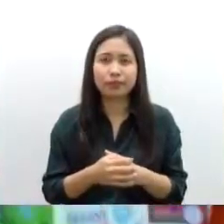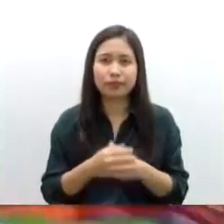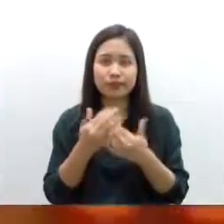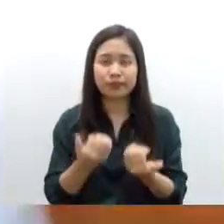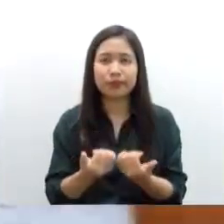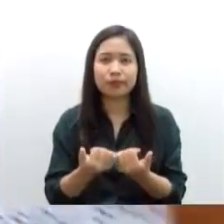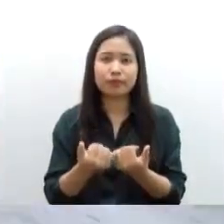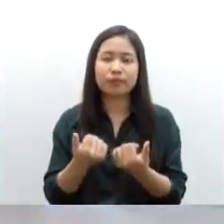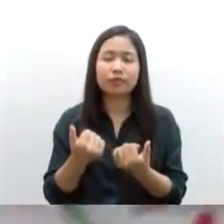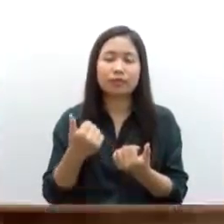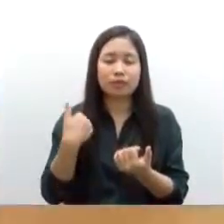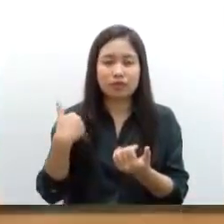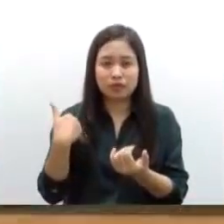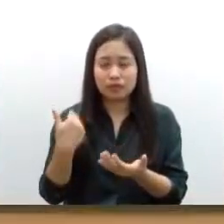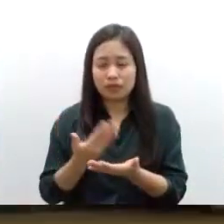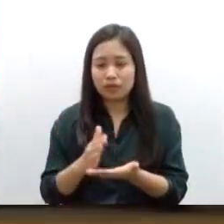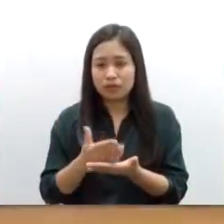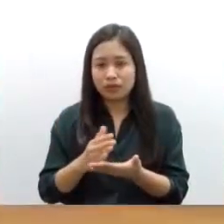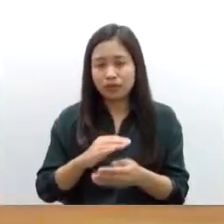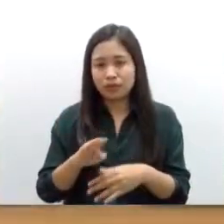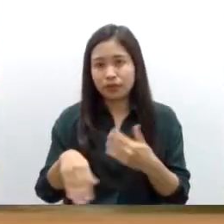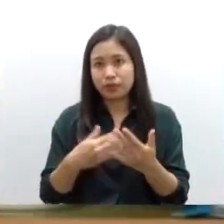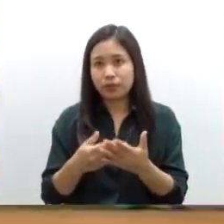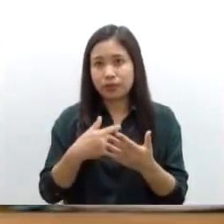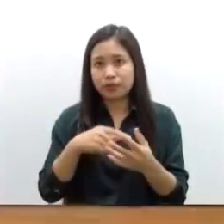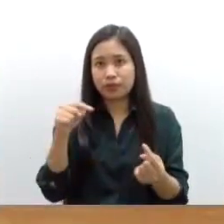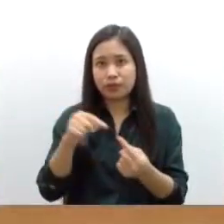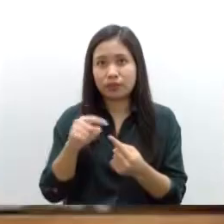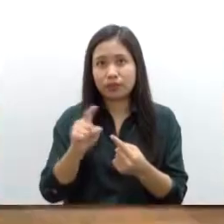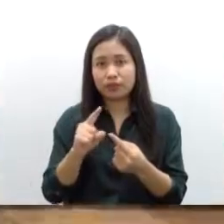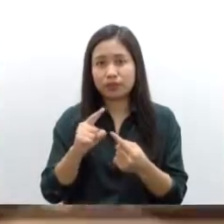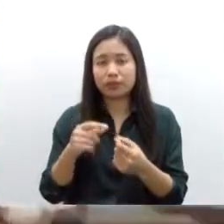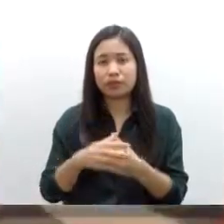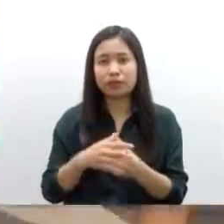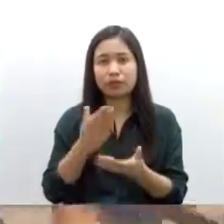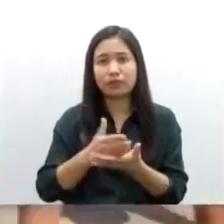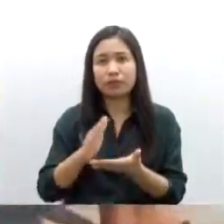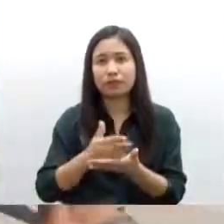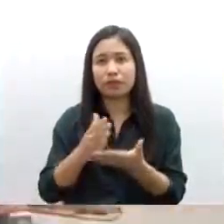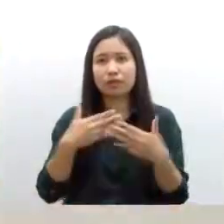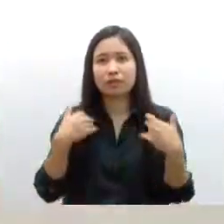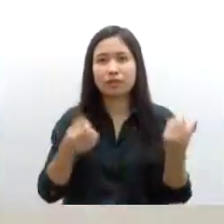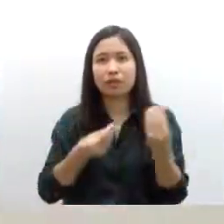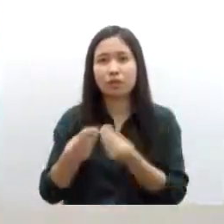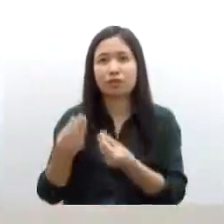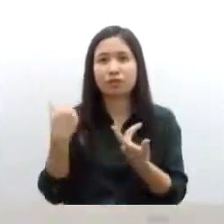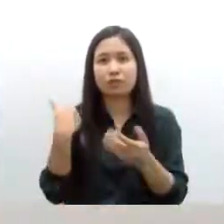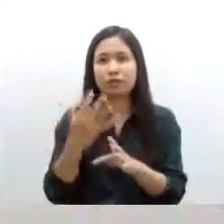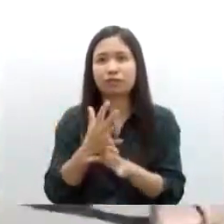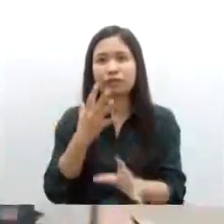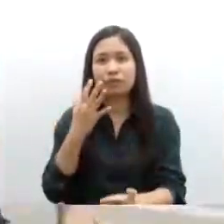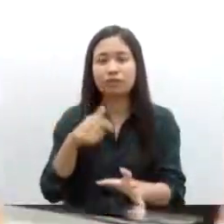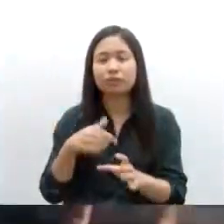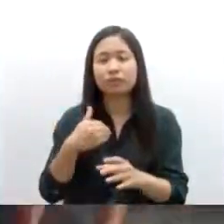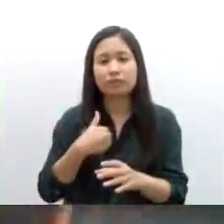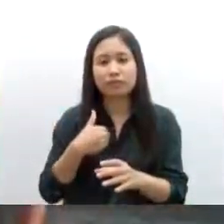บไปแต่พอดีถ้าท่านมีใส่ตู้แบ่งปันนะครับนี่คือน้ำใจคนไทยในยามวิกฤตที่เราไม่ทิ้งกันนะ